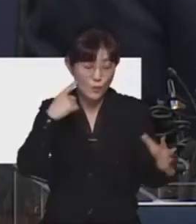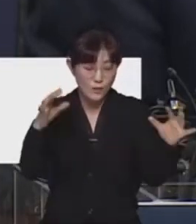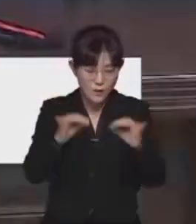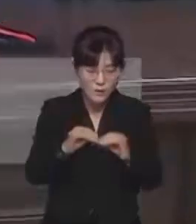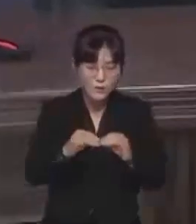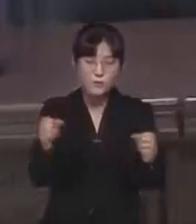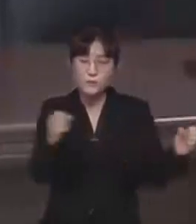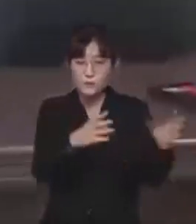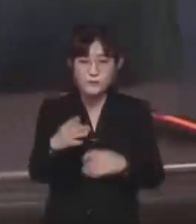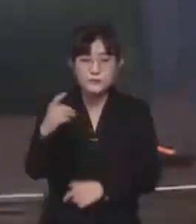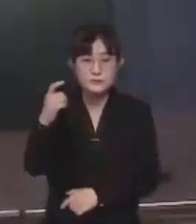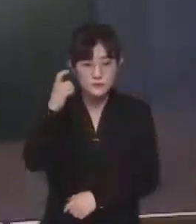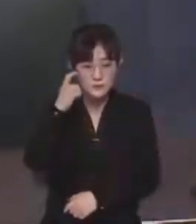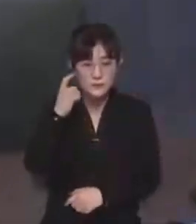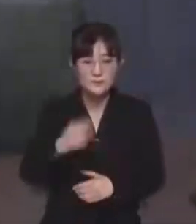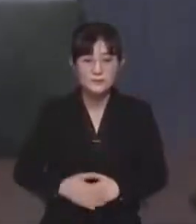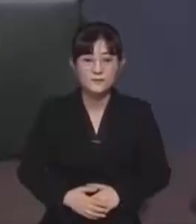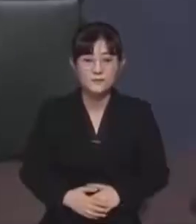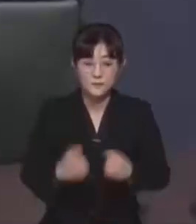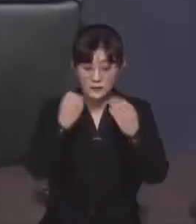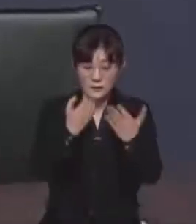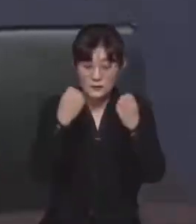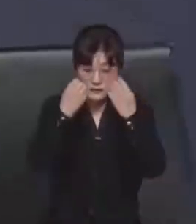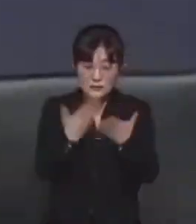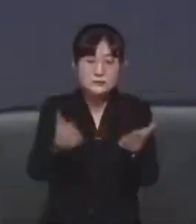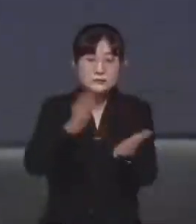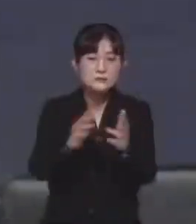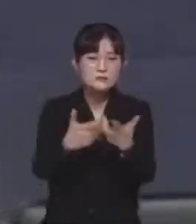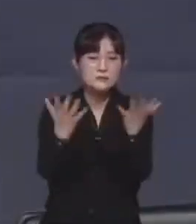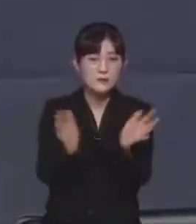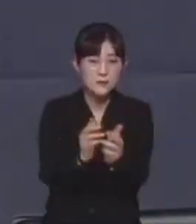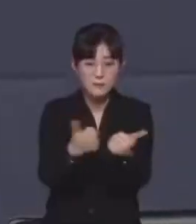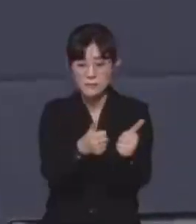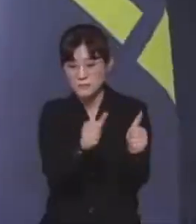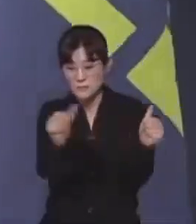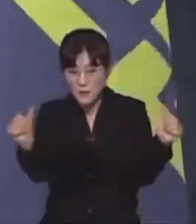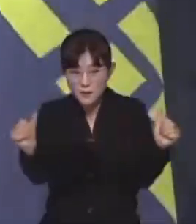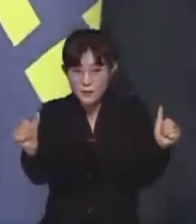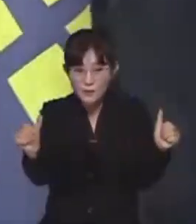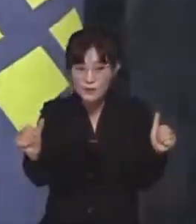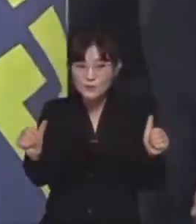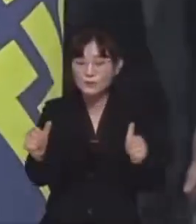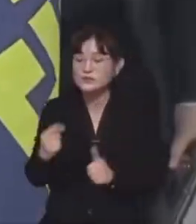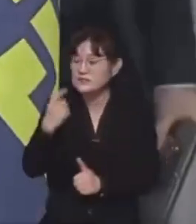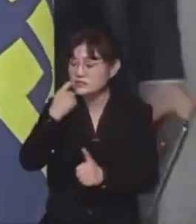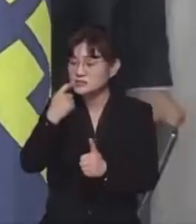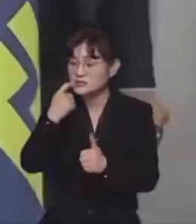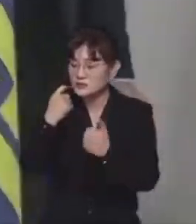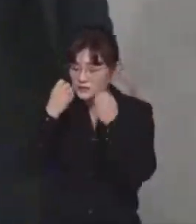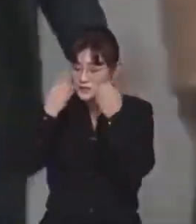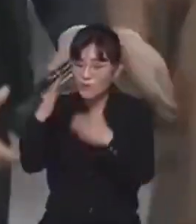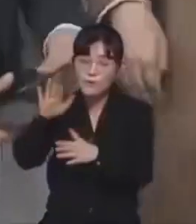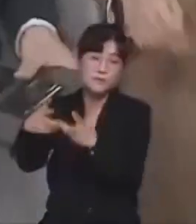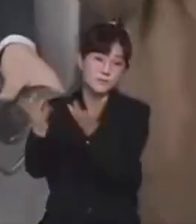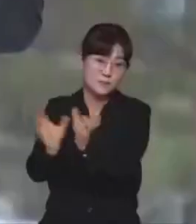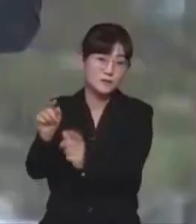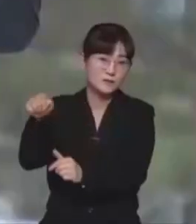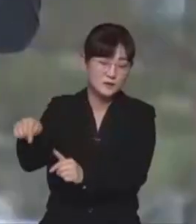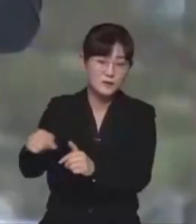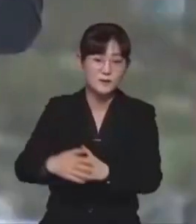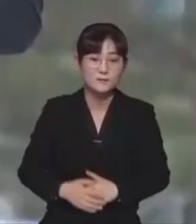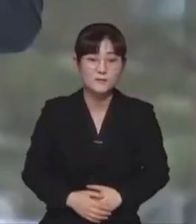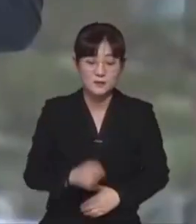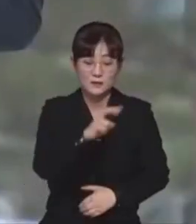생각이고요. 개혁신당과 결별을 선언하고 당의 색깔을 분명히 한 새로운 미래. 이제 야권